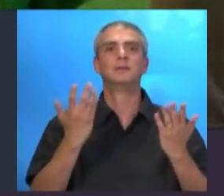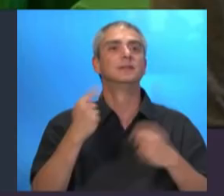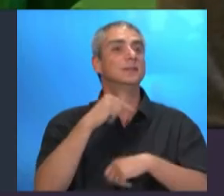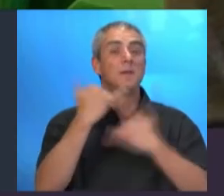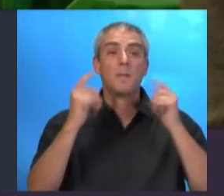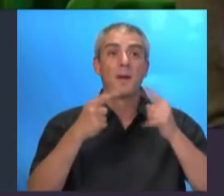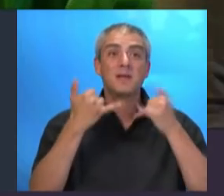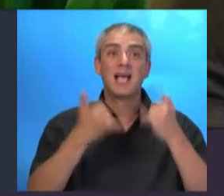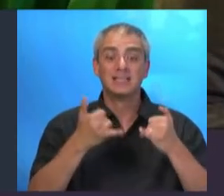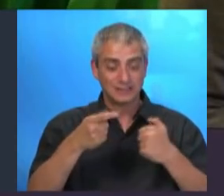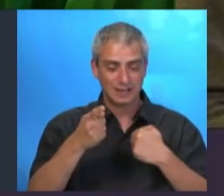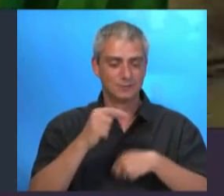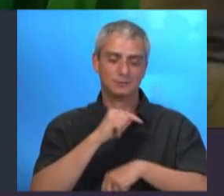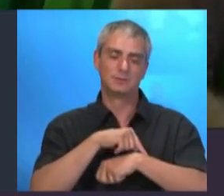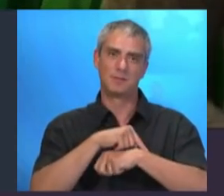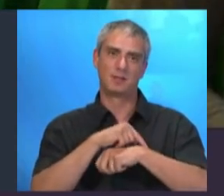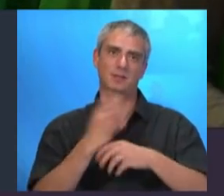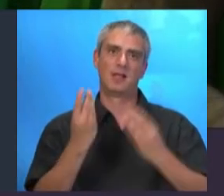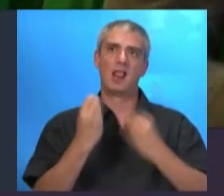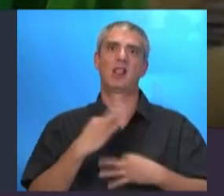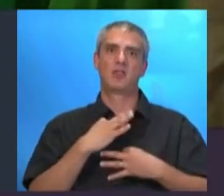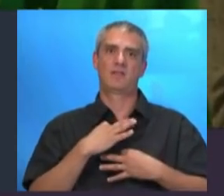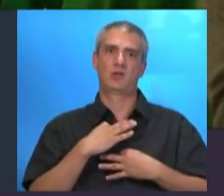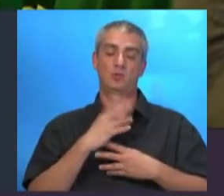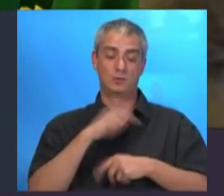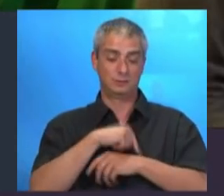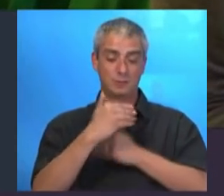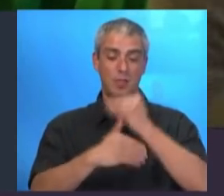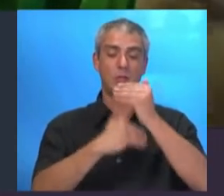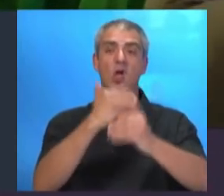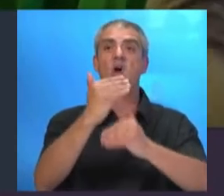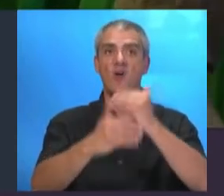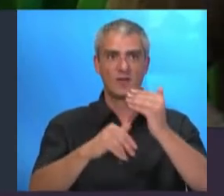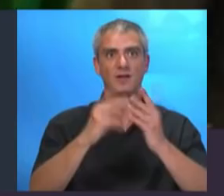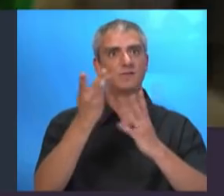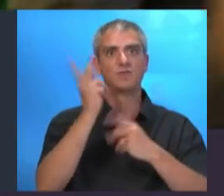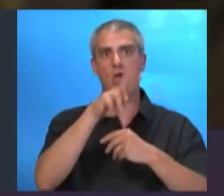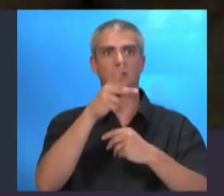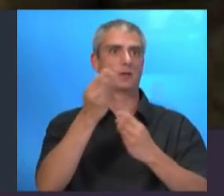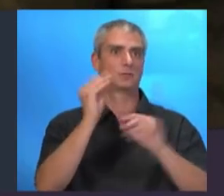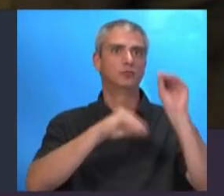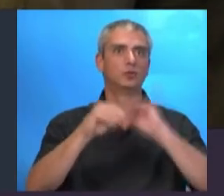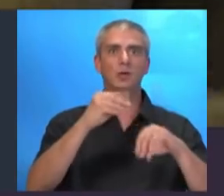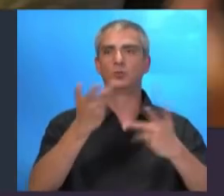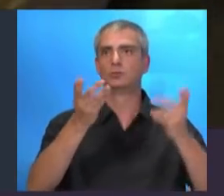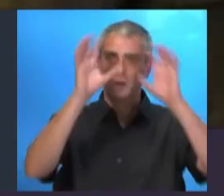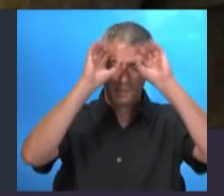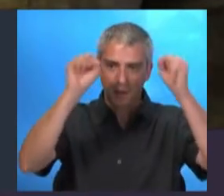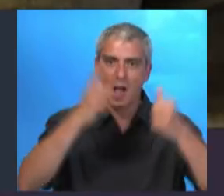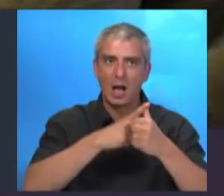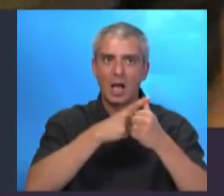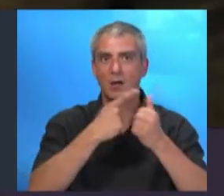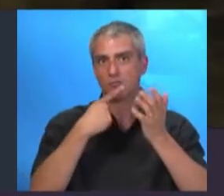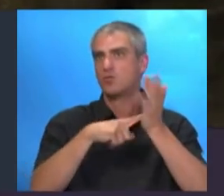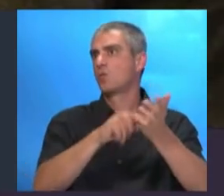הזה, הזמן באמת עובד לטובתנו. ככל שעובר הזמן ויש צריכה יותר גדולה של בקר